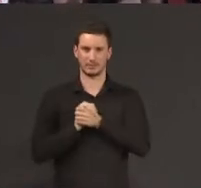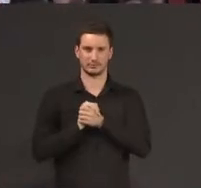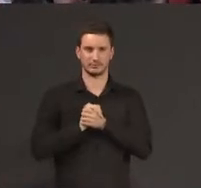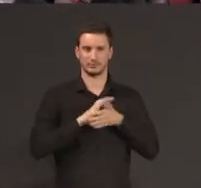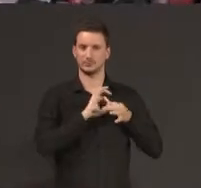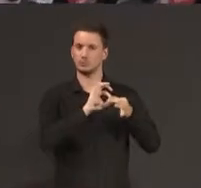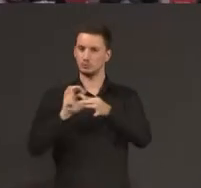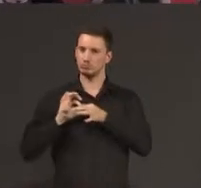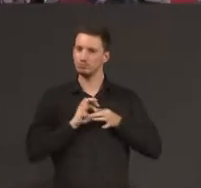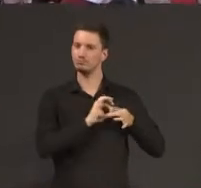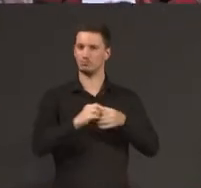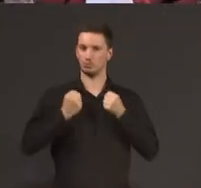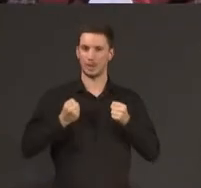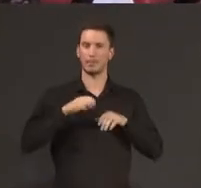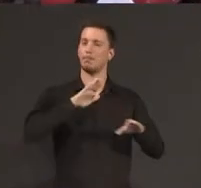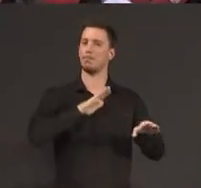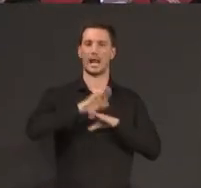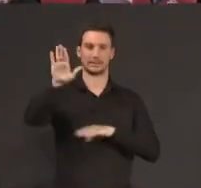fortes i són per sempre.